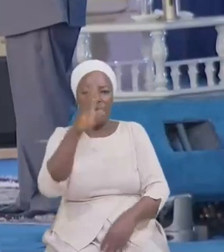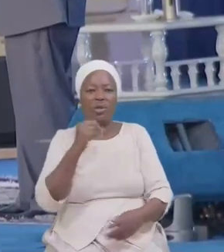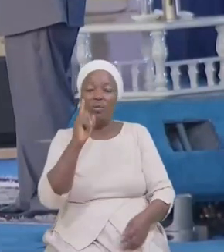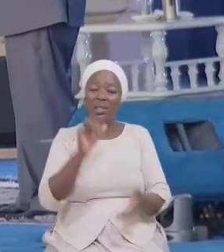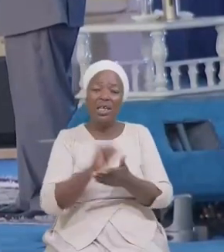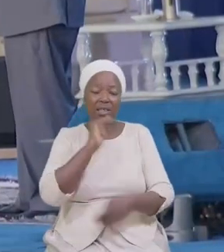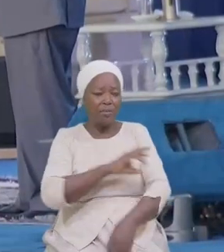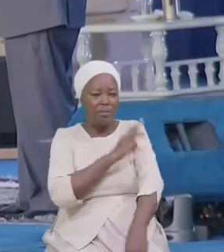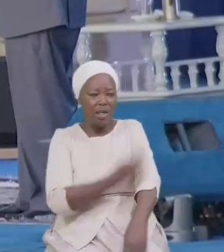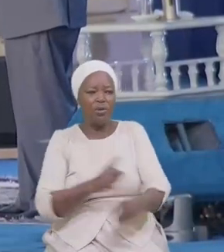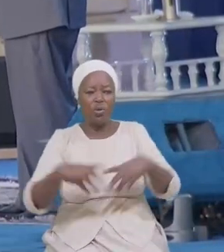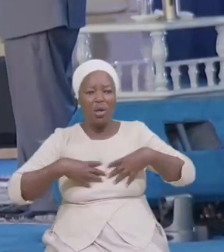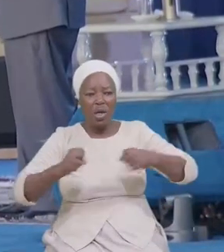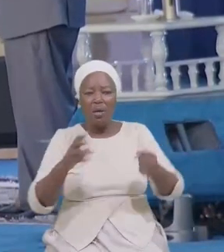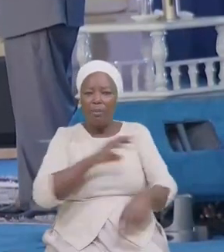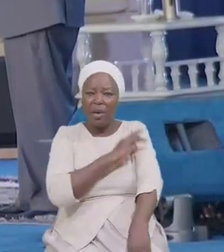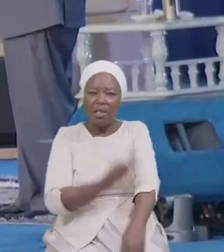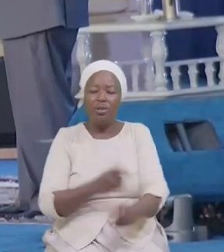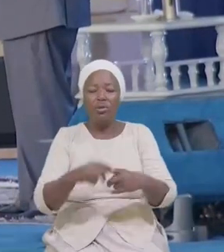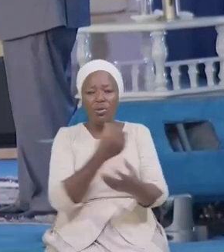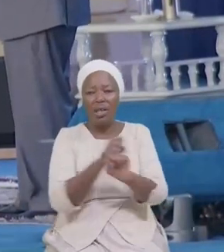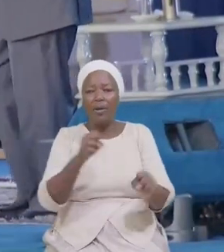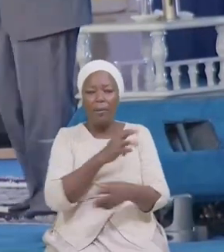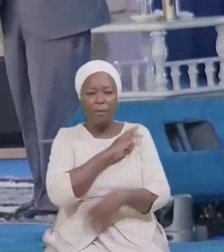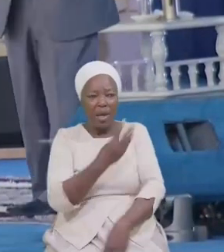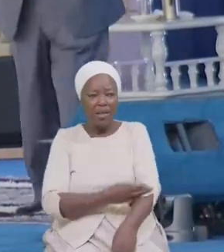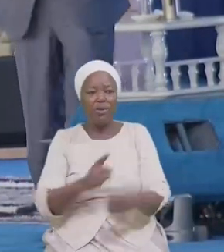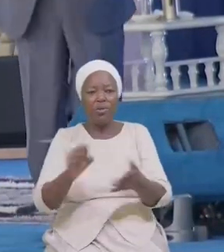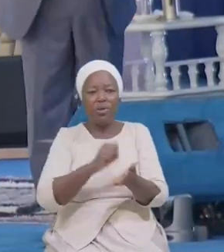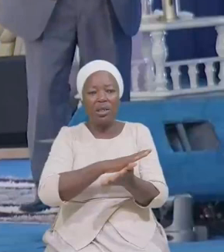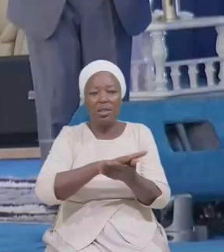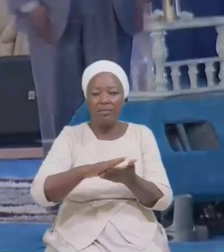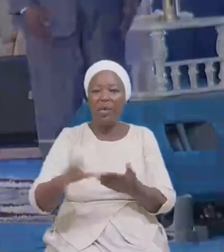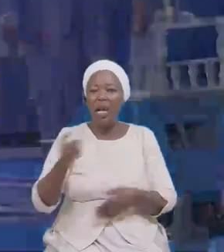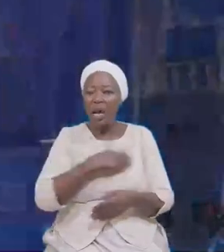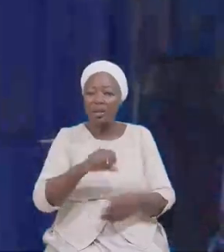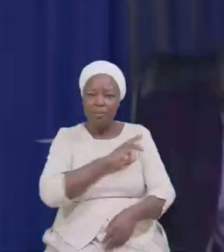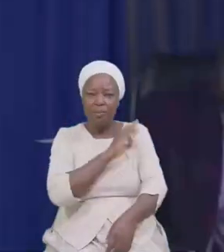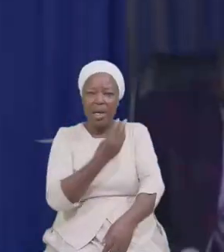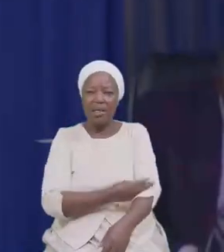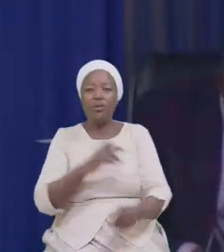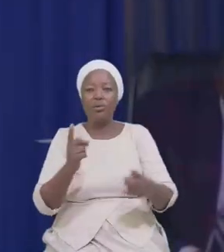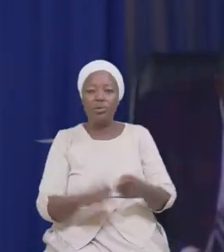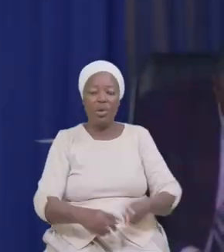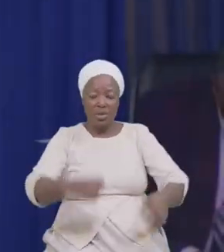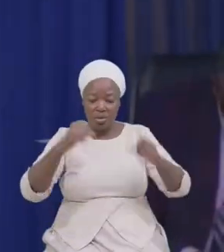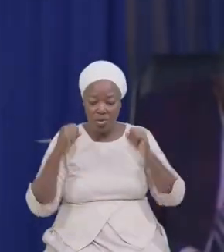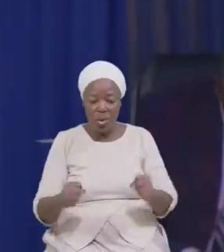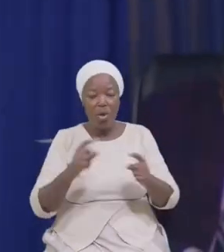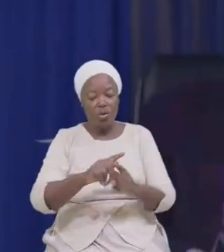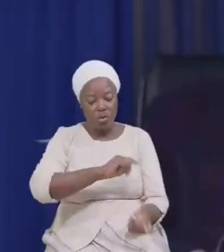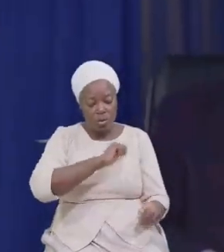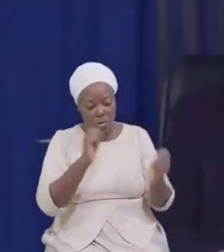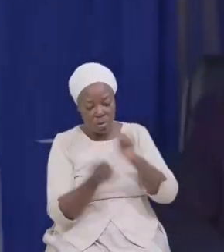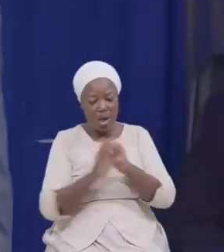pour guérir, puissant pour sauver, puissant pour sanctifier et puissant pour transformer nos vies.